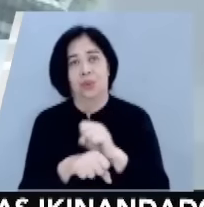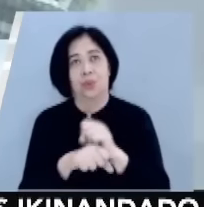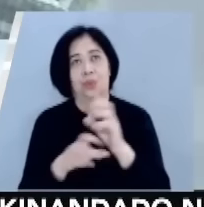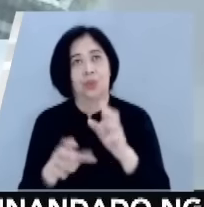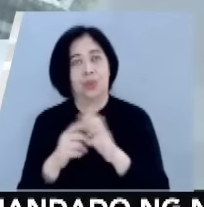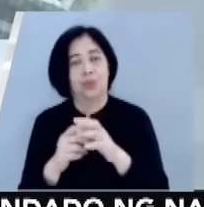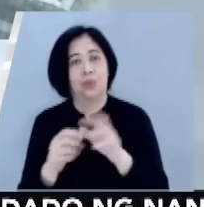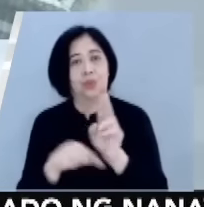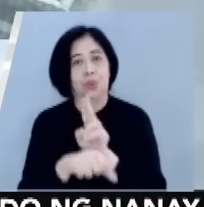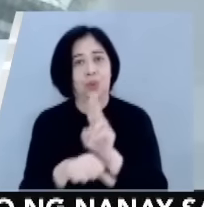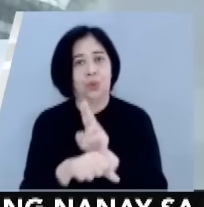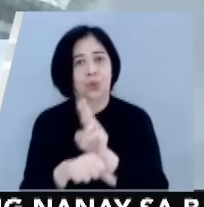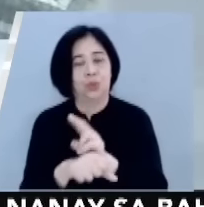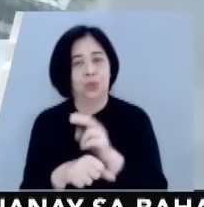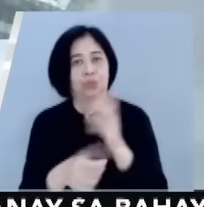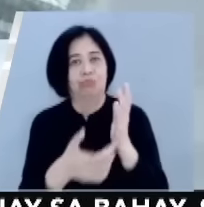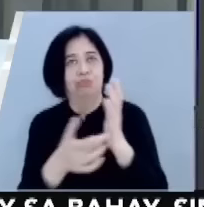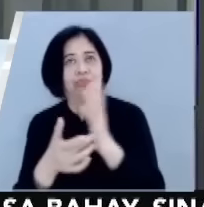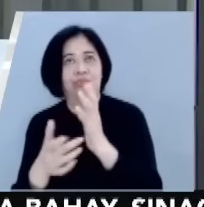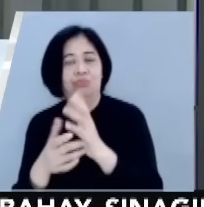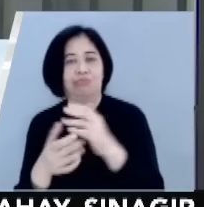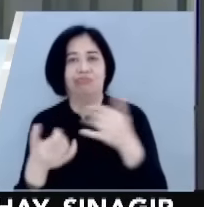ng kanilang mga gadget para malibang.